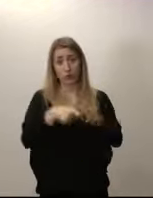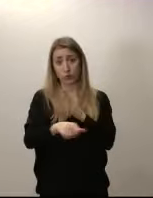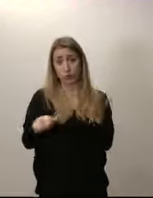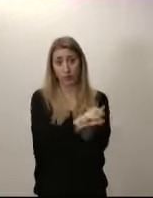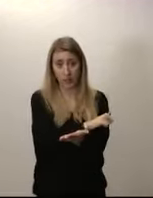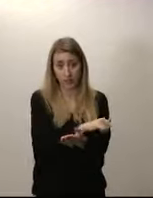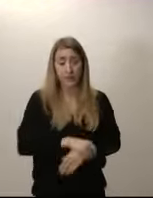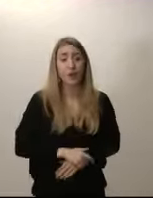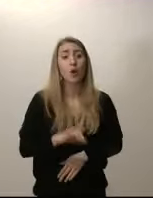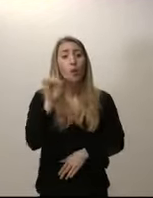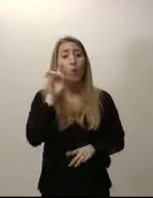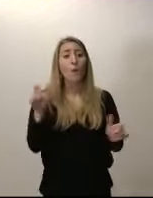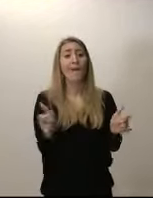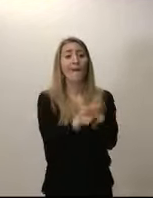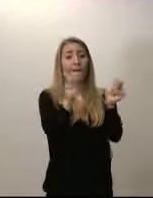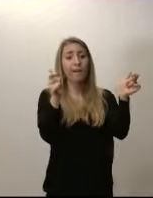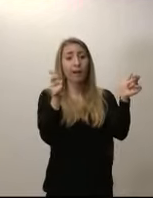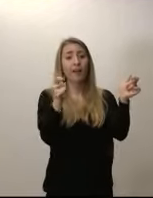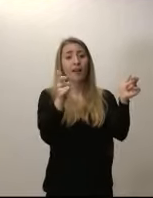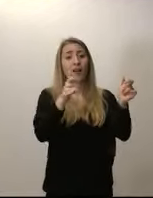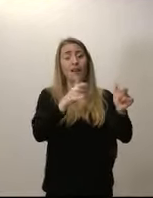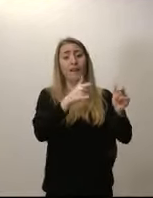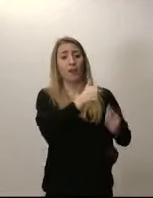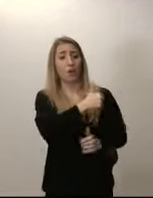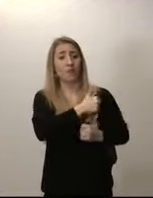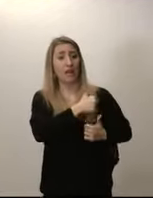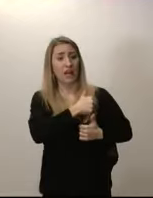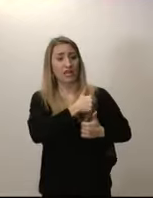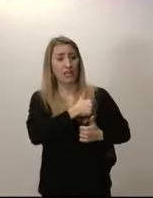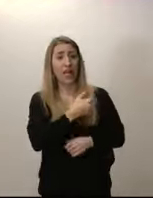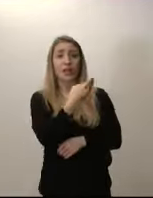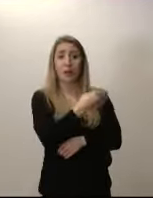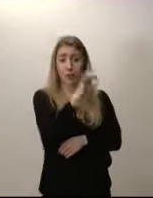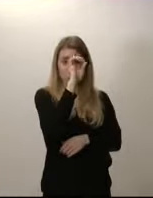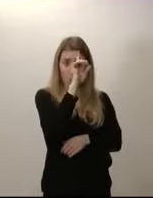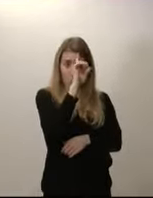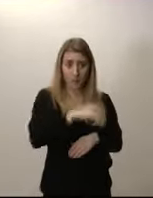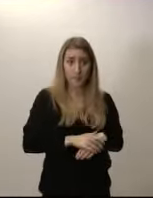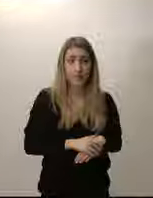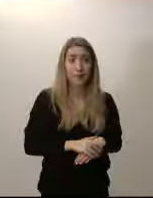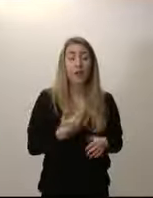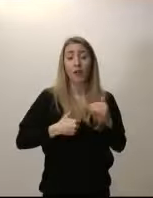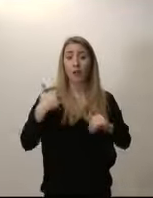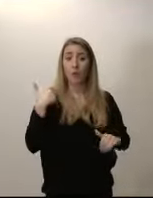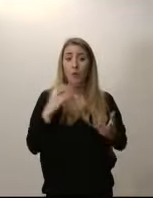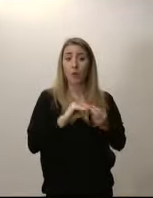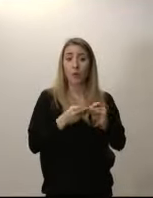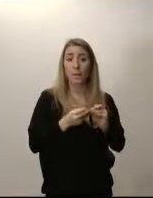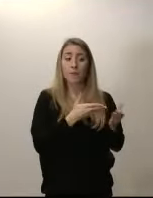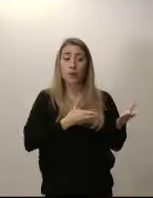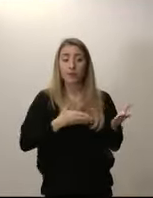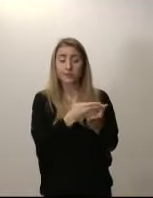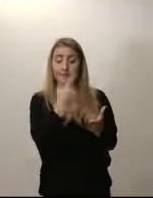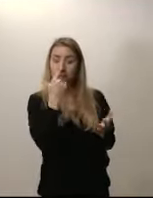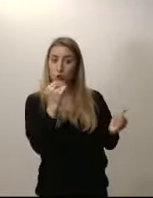Alors pourquoi la caserne Grisbeck? Tout simplement parce que, en fait, il y avait l'équilibre du projet qui était en jeu, donc il fallait